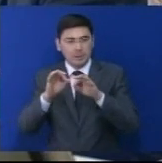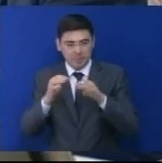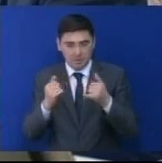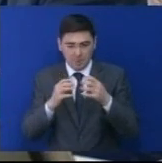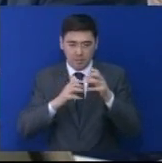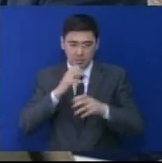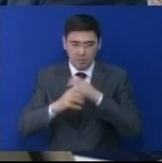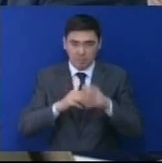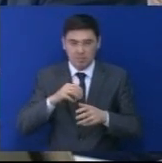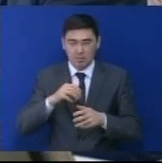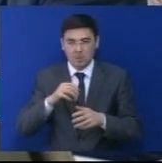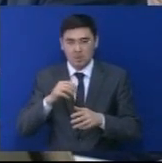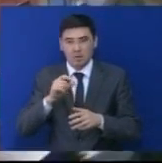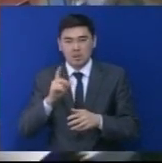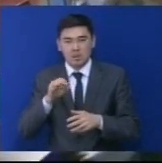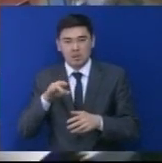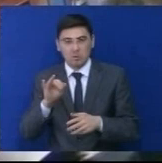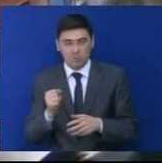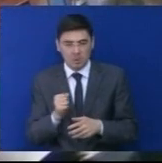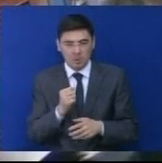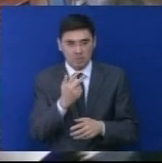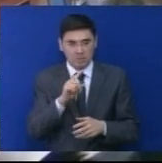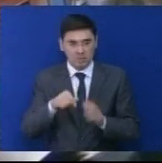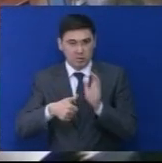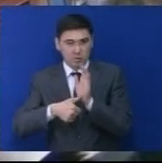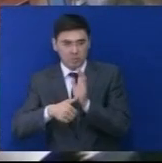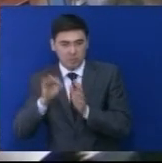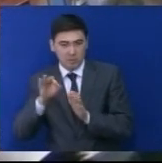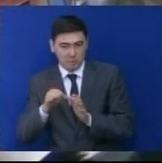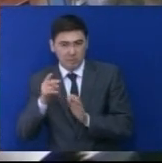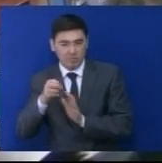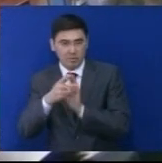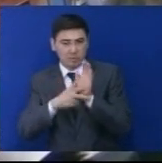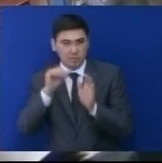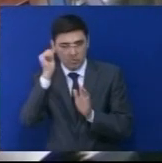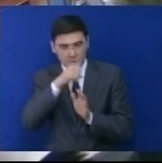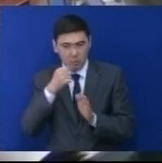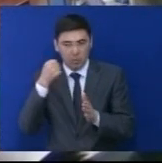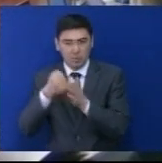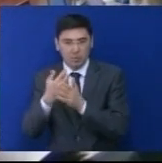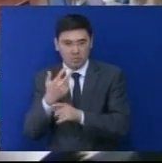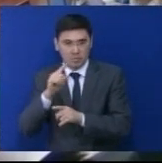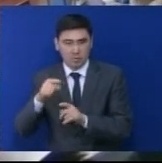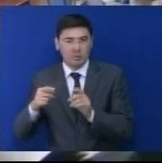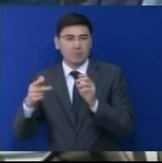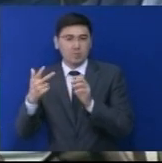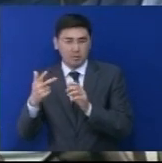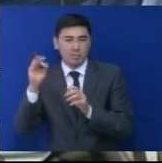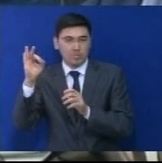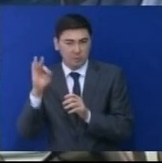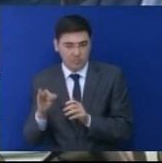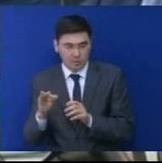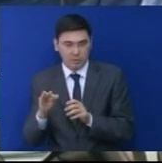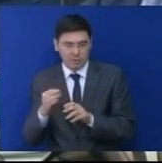мировой экономики снизятся с 3,6% в 2018 году до 3,3%